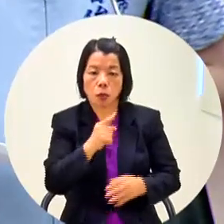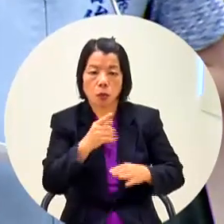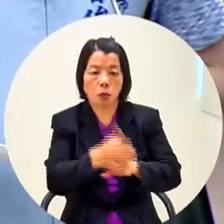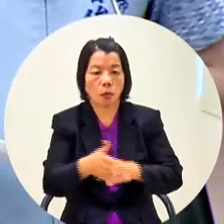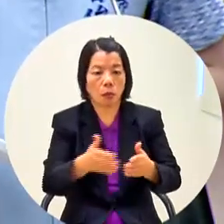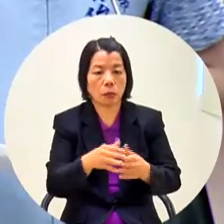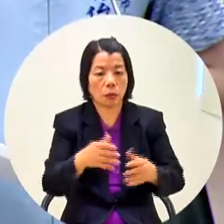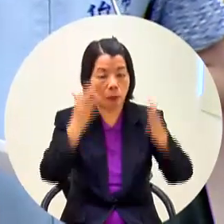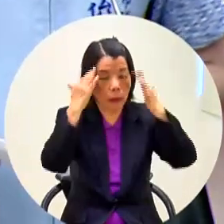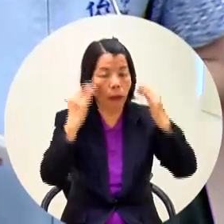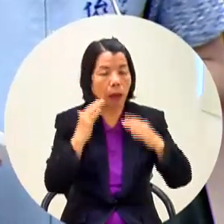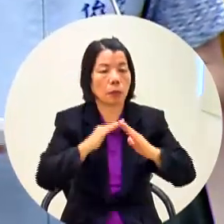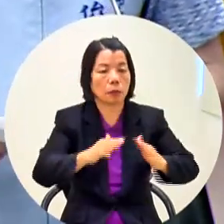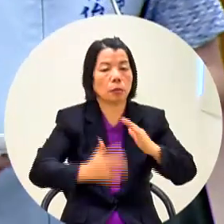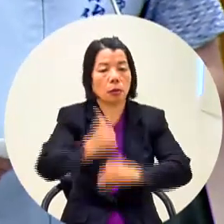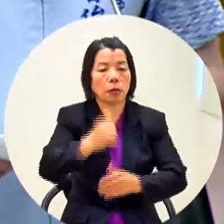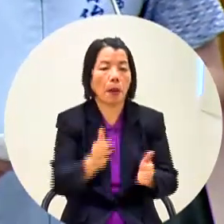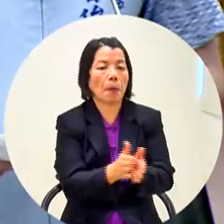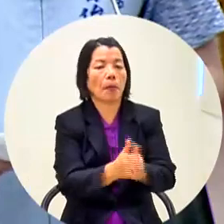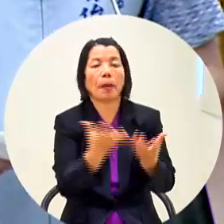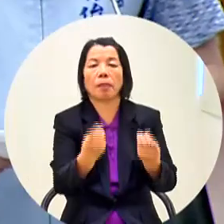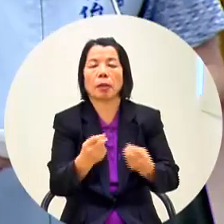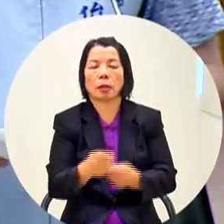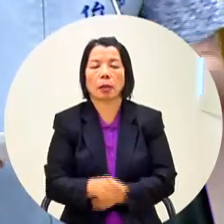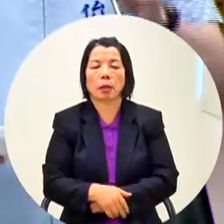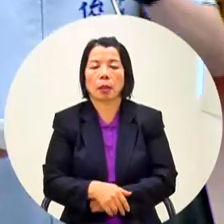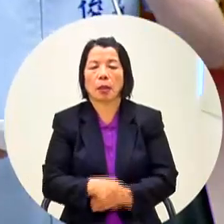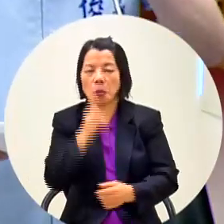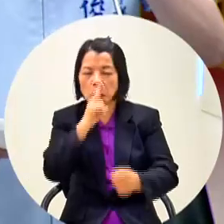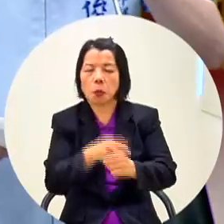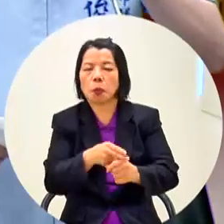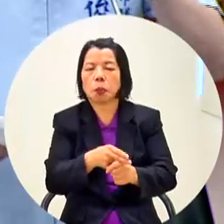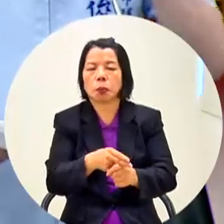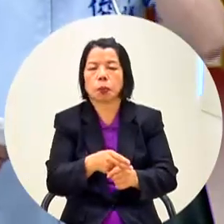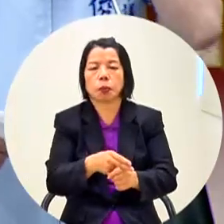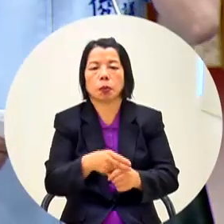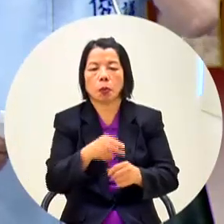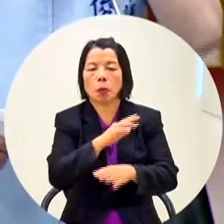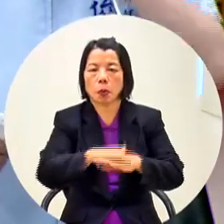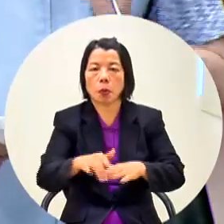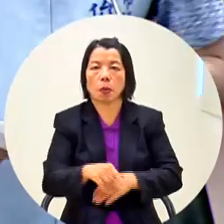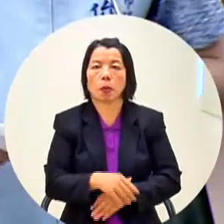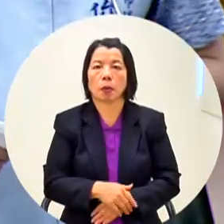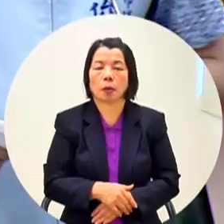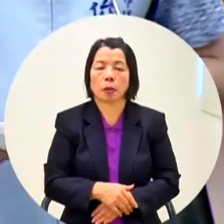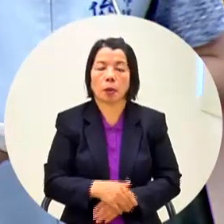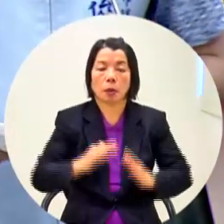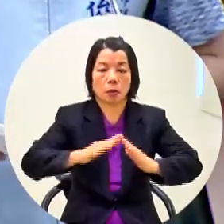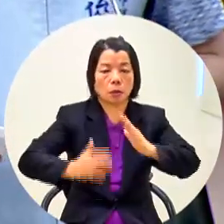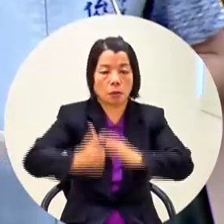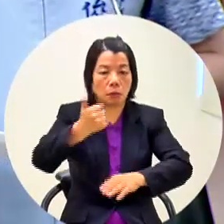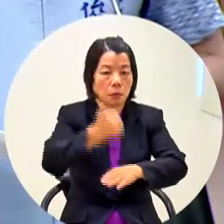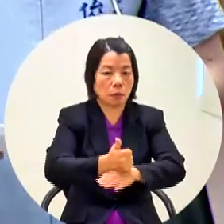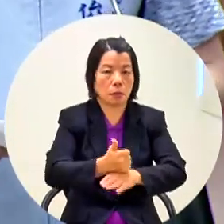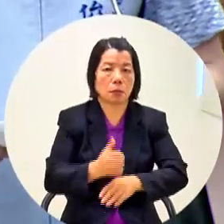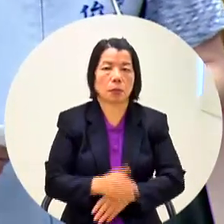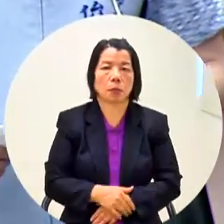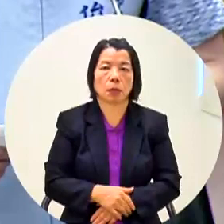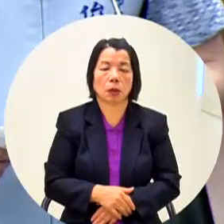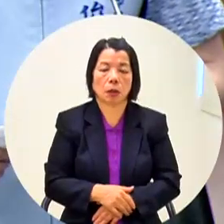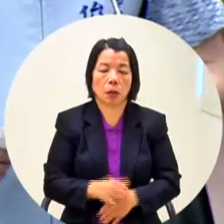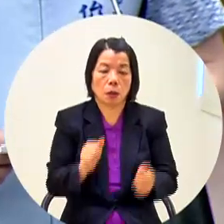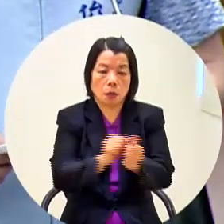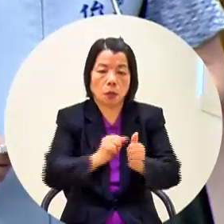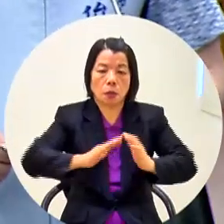韩市长啊，歹的上来拢会牵拖到你啊。我想，咱一个遮尔真的市长，啊，搁三个副市